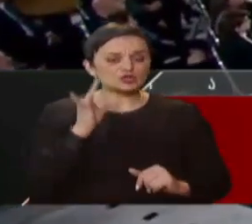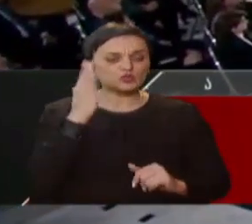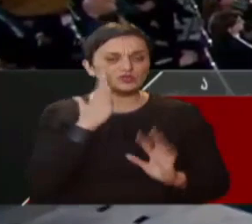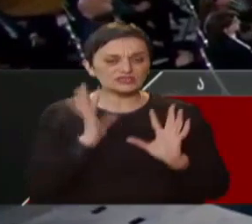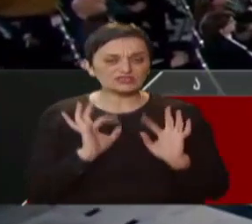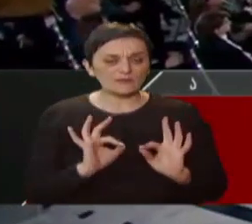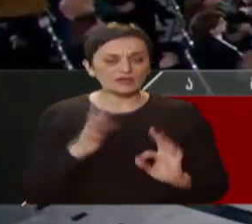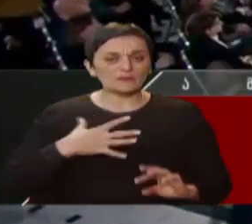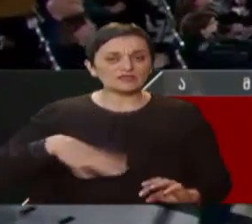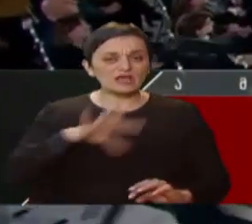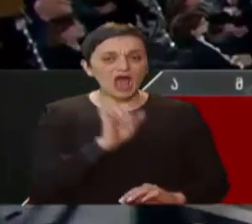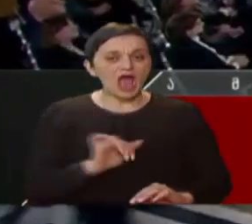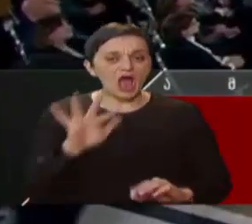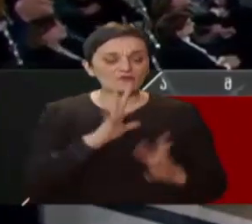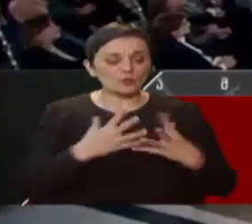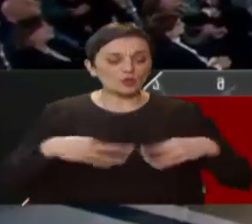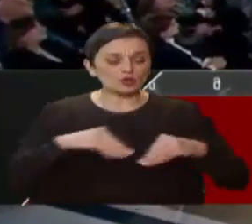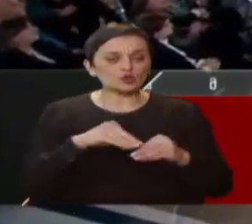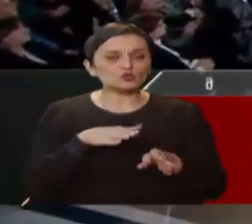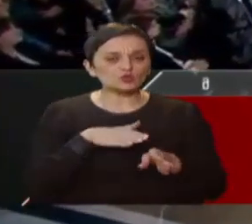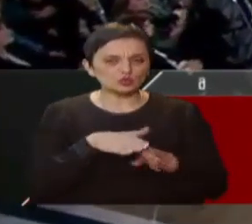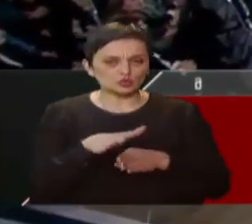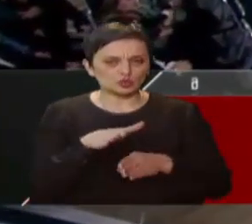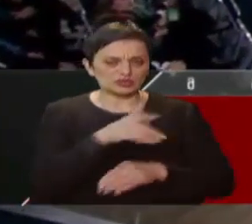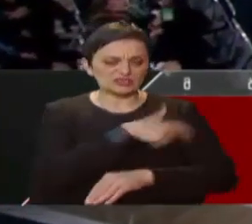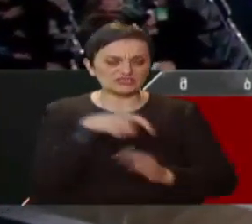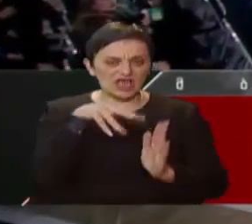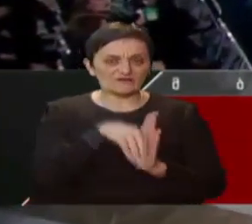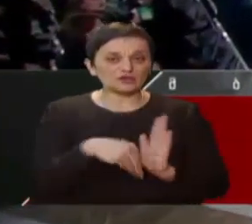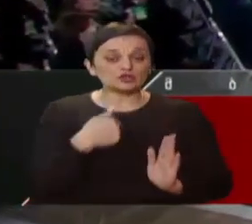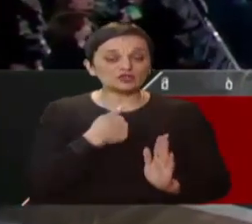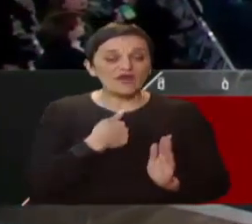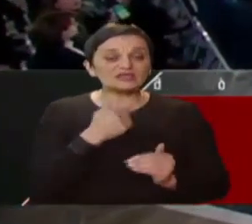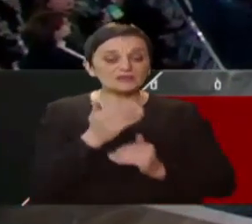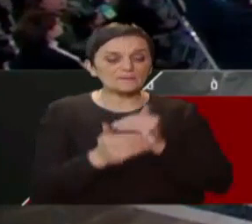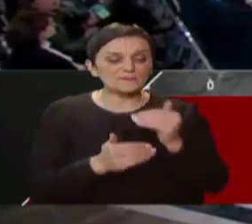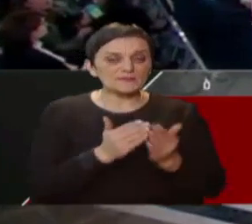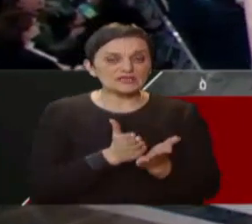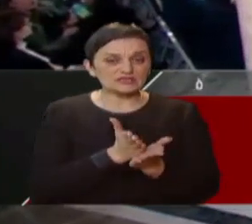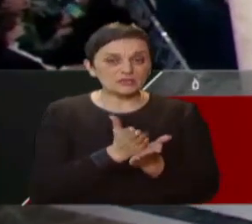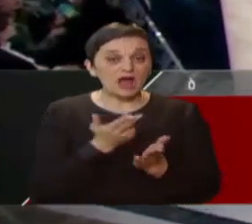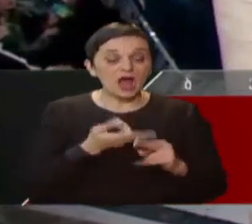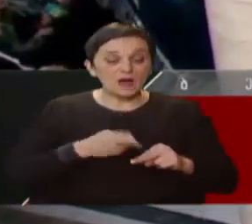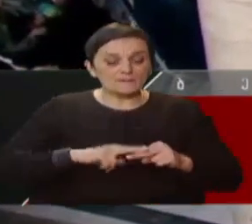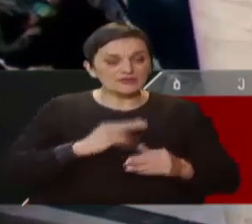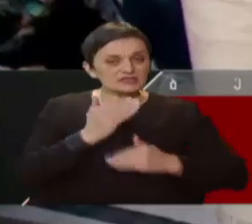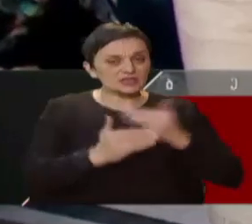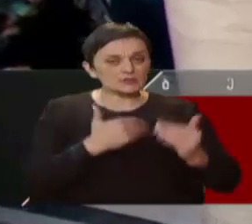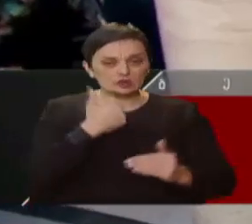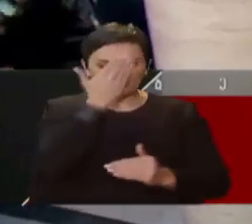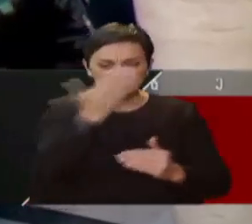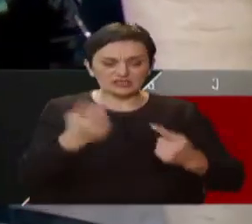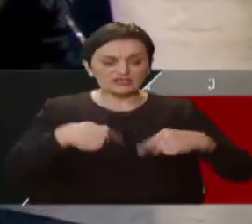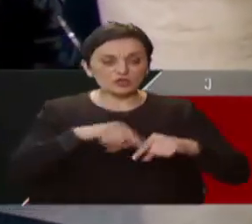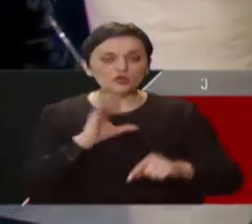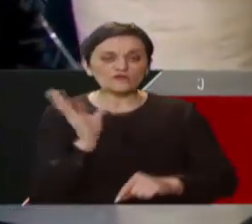da Sakartvelo, europoli ojahis, rulpasovani, cevri gahtes. Cueni misra peba, am țarmate bebis, cueni sazuga doibis, cu